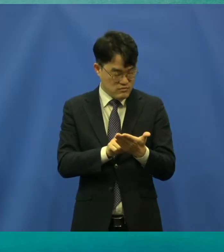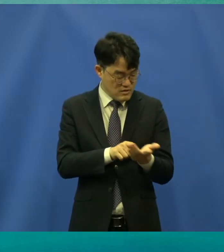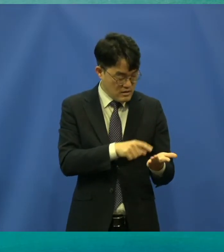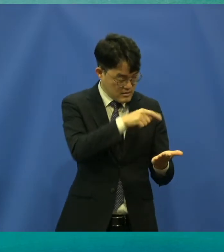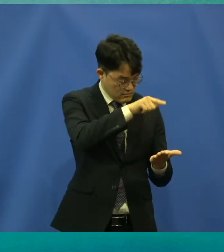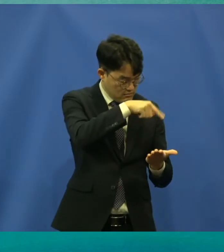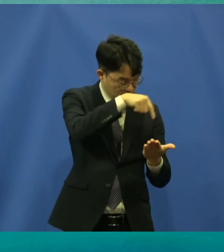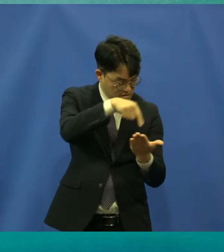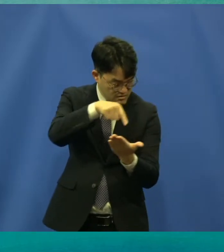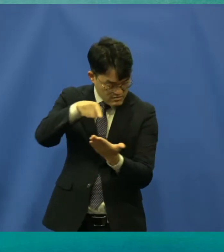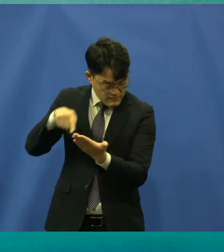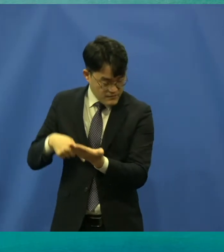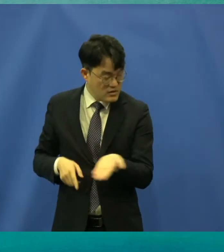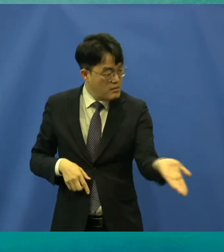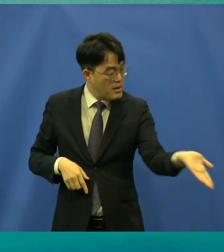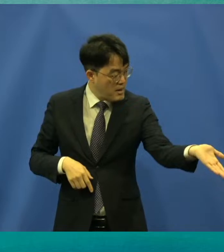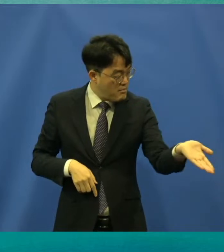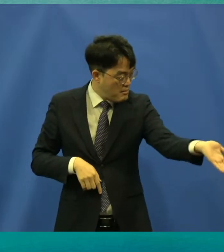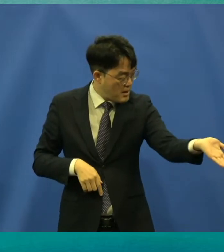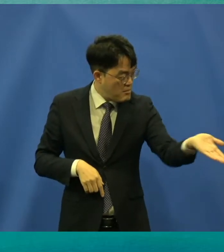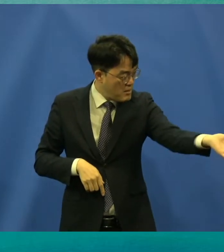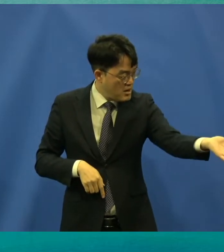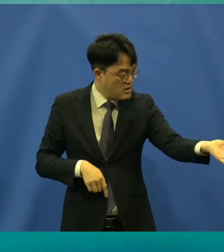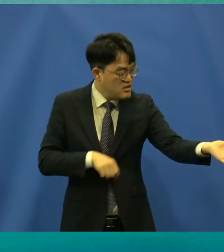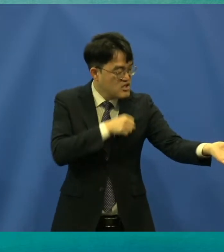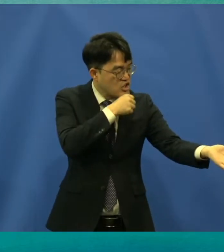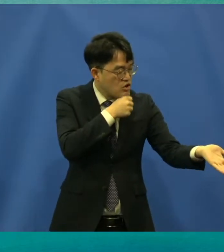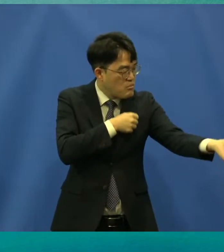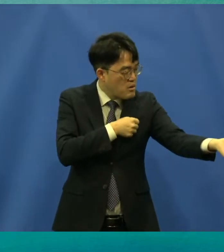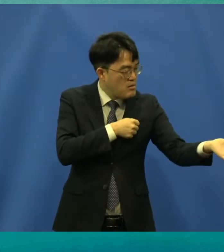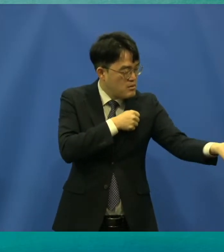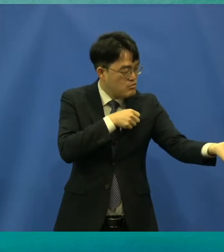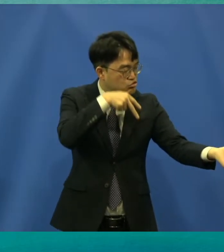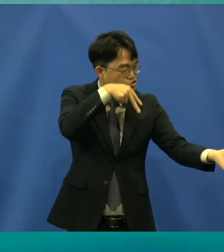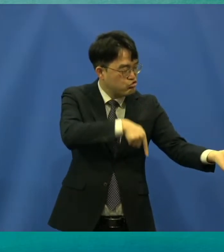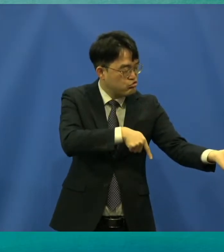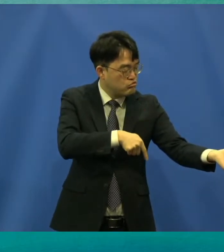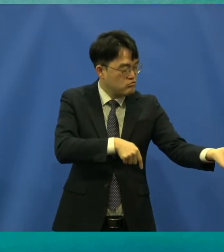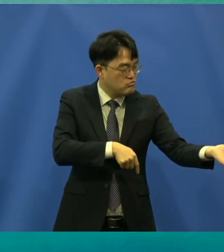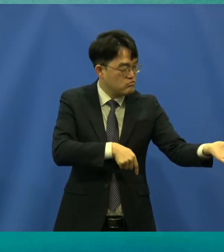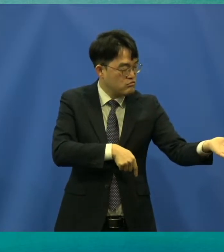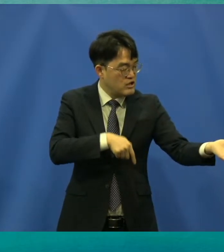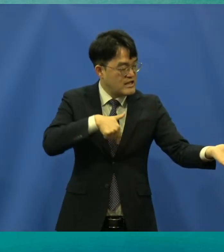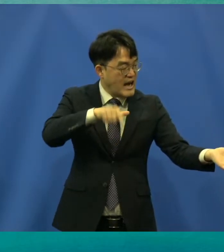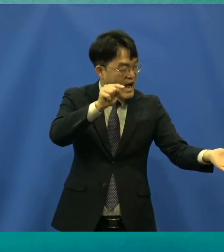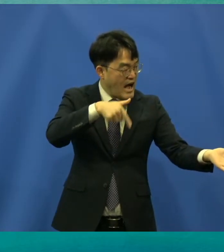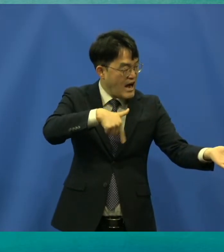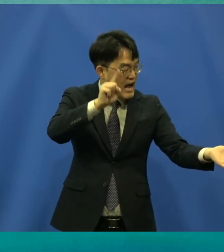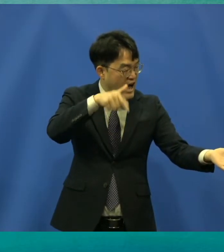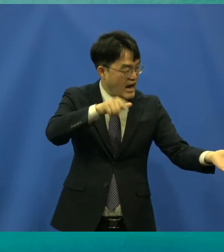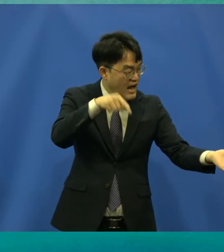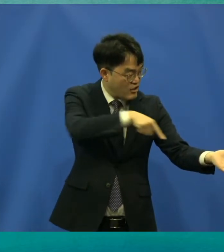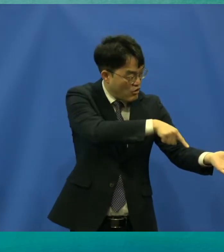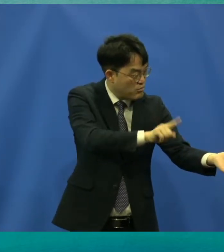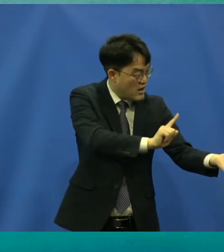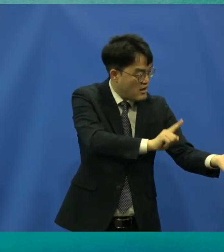시간만 되면 들여다대고 너 봐라. 몇 월 며칠 이런 일을 했지. 사고 쳤지.